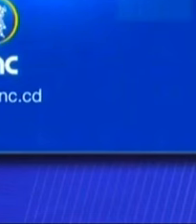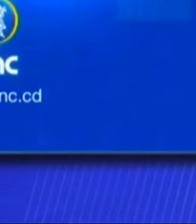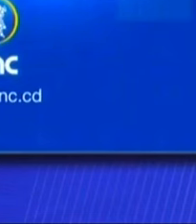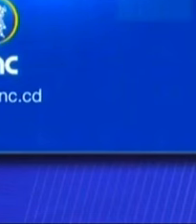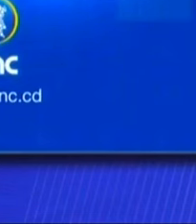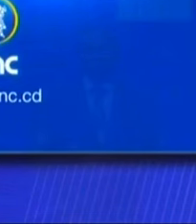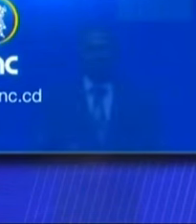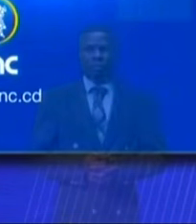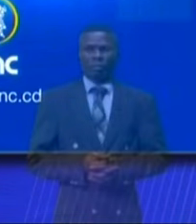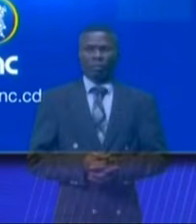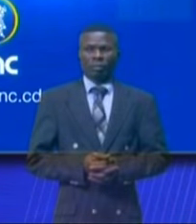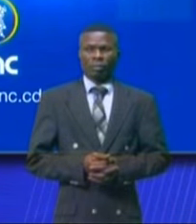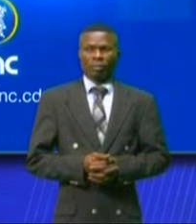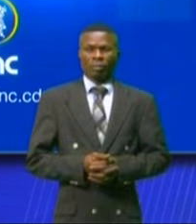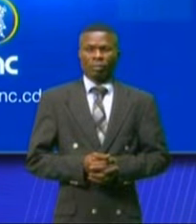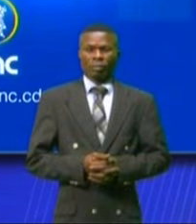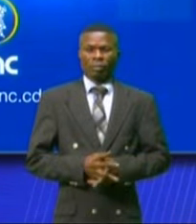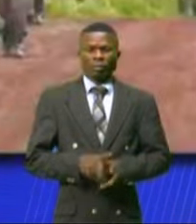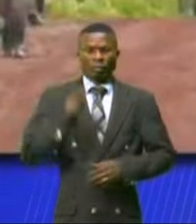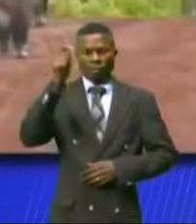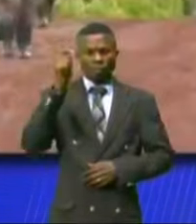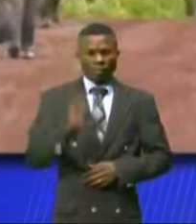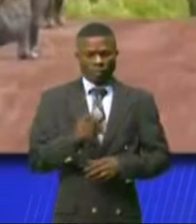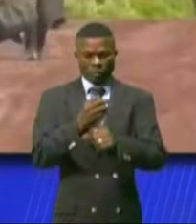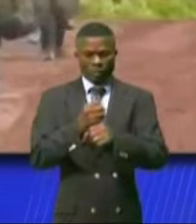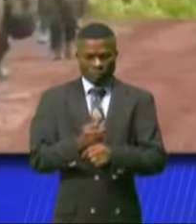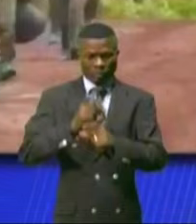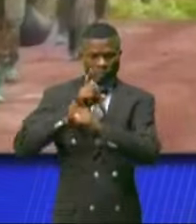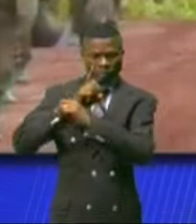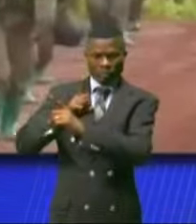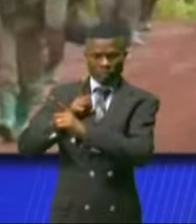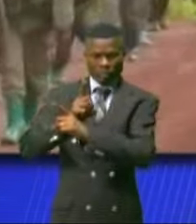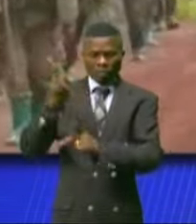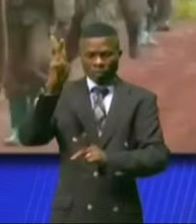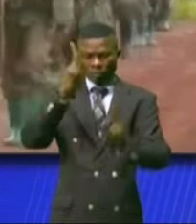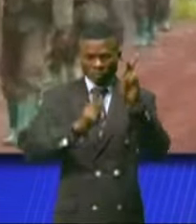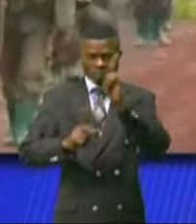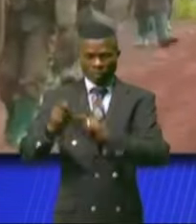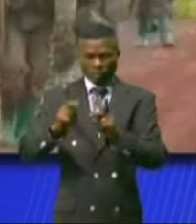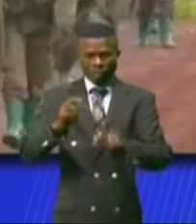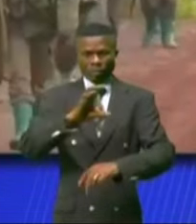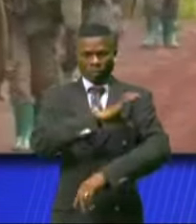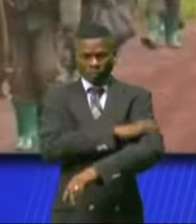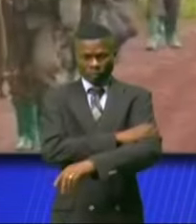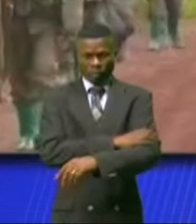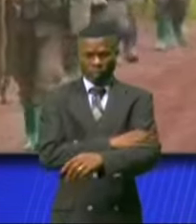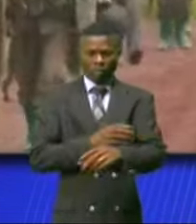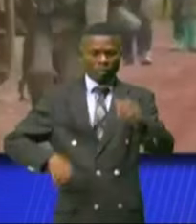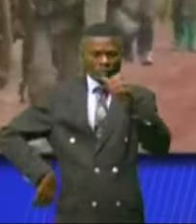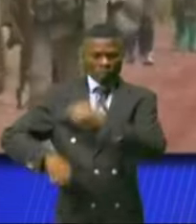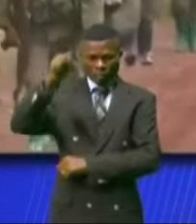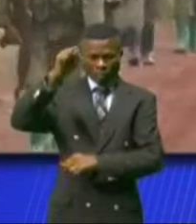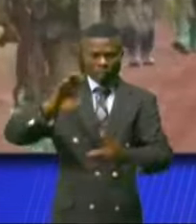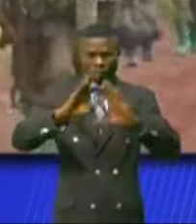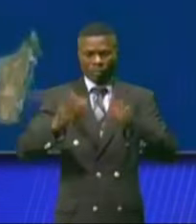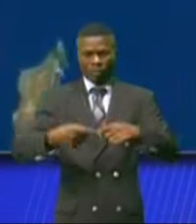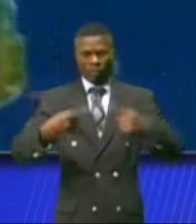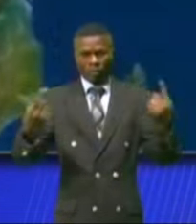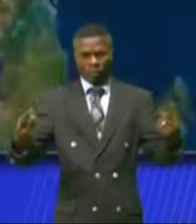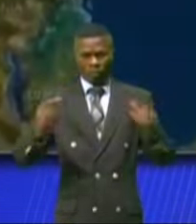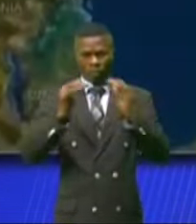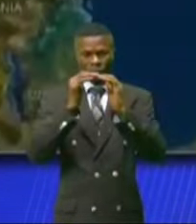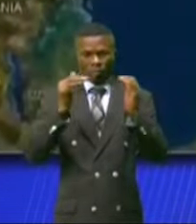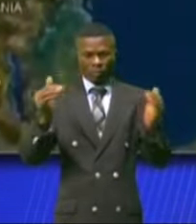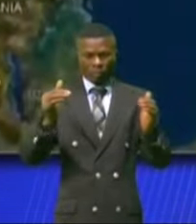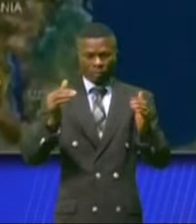Les éléments de la force navale de l'Ituri, bientôt équipés pour la protection de la population civile en mettant hors d'état de nuire les ennemis de